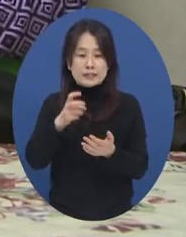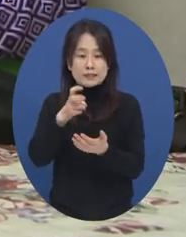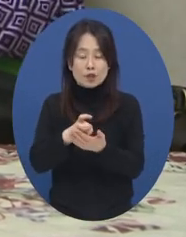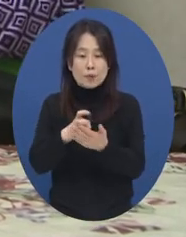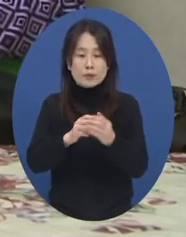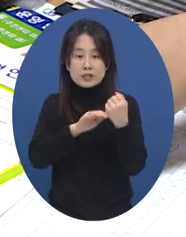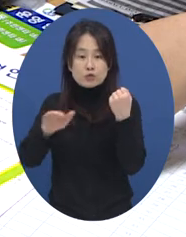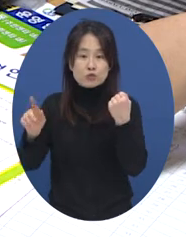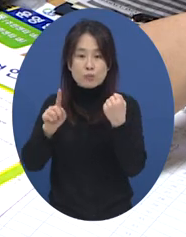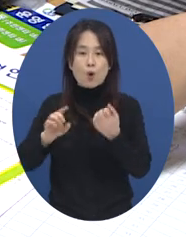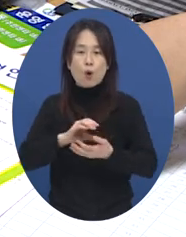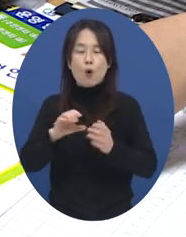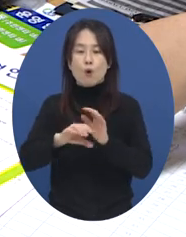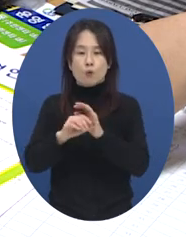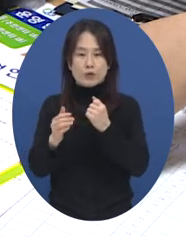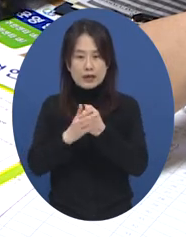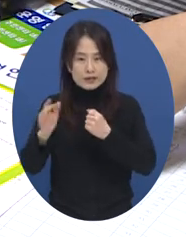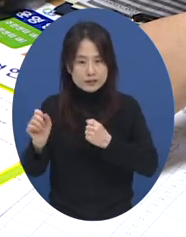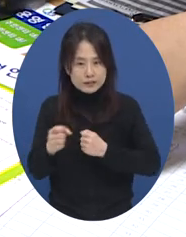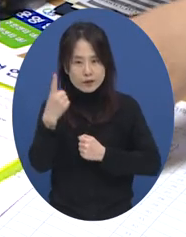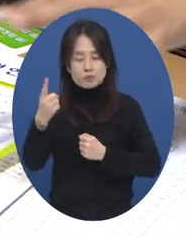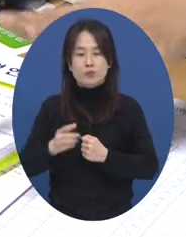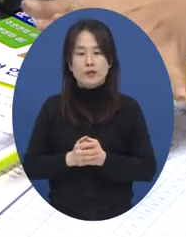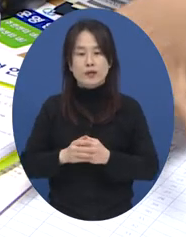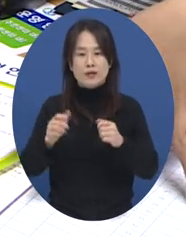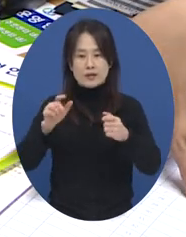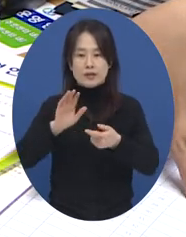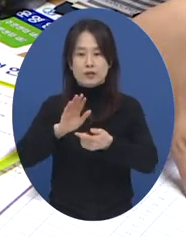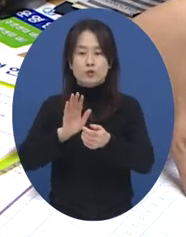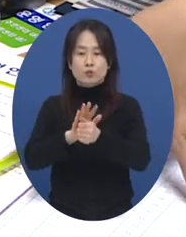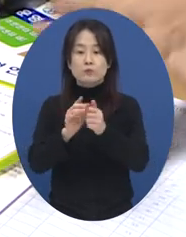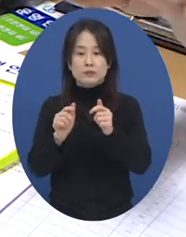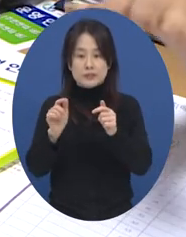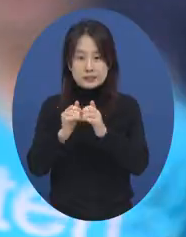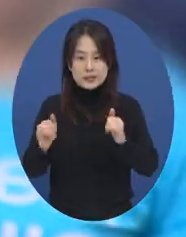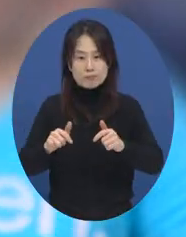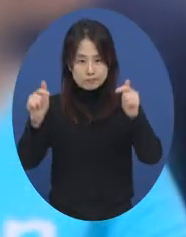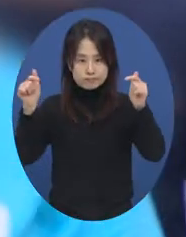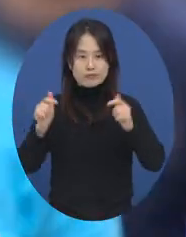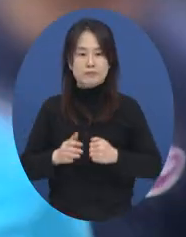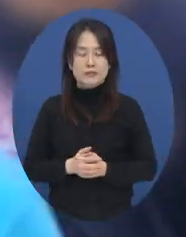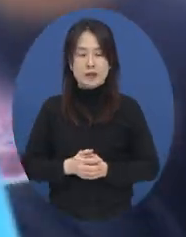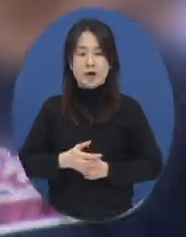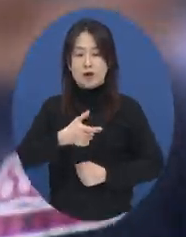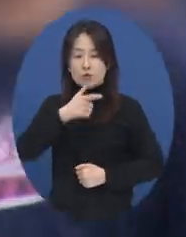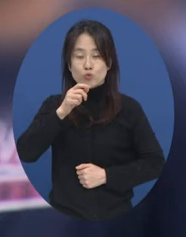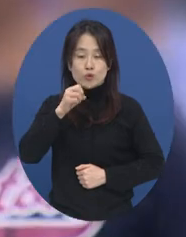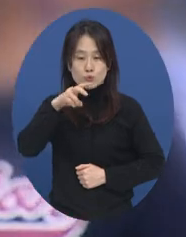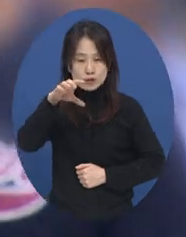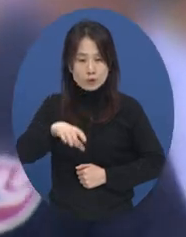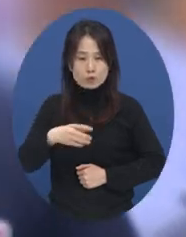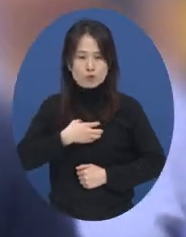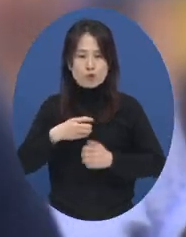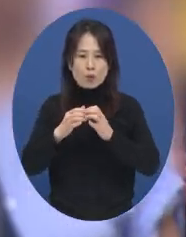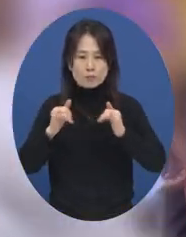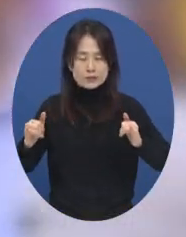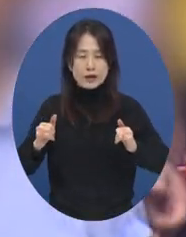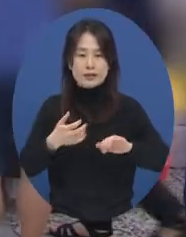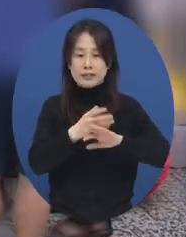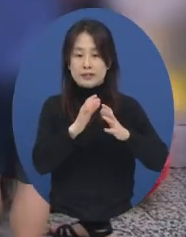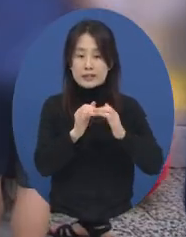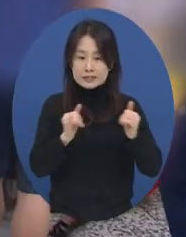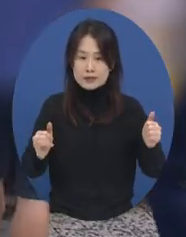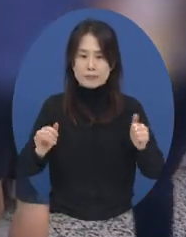의 기준이 콧날 그에 따라 1시적으로 완화돼 지원대상이 늘어납니다 수원과 용인 등 8개 시군에 위기 상황에 처한